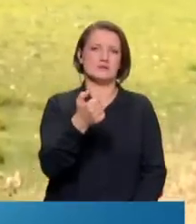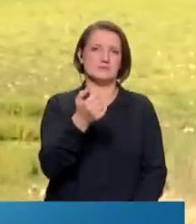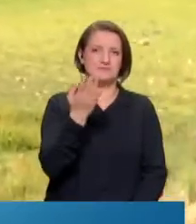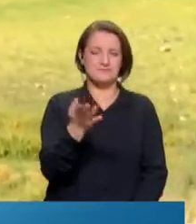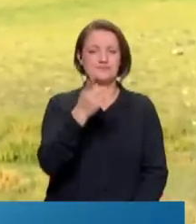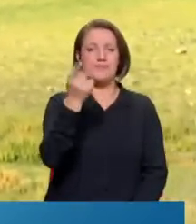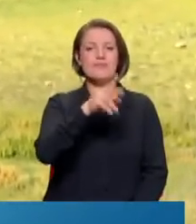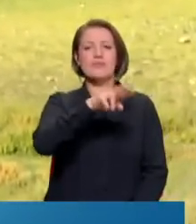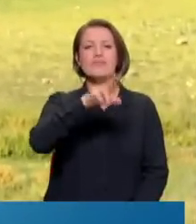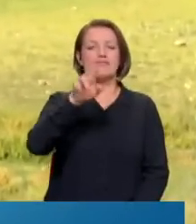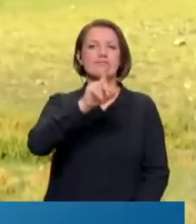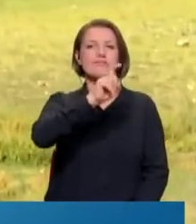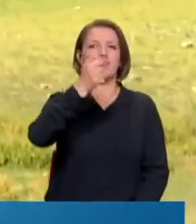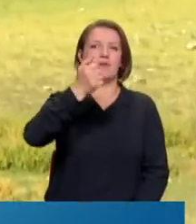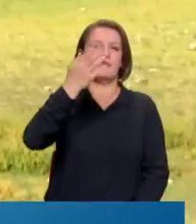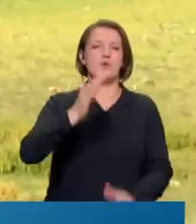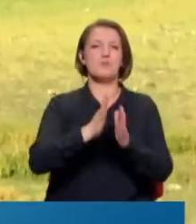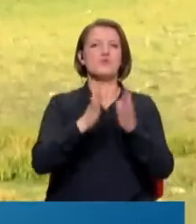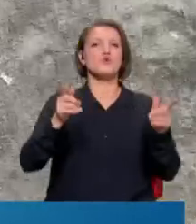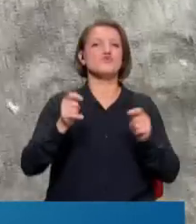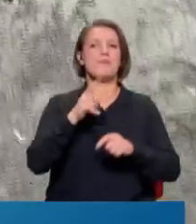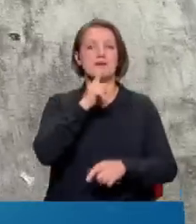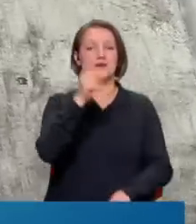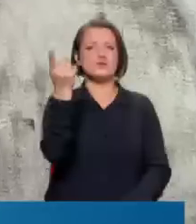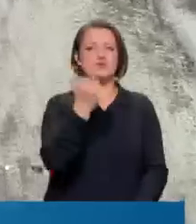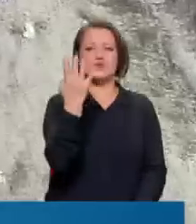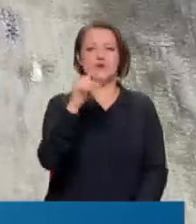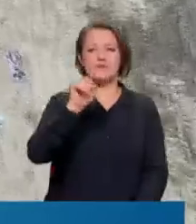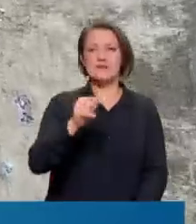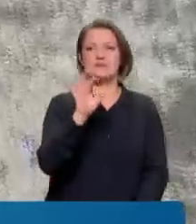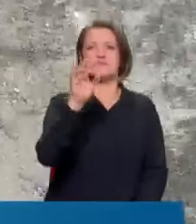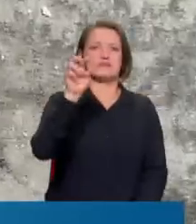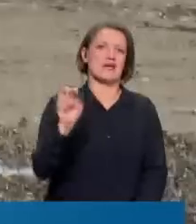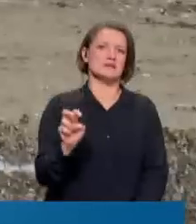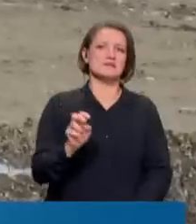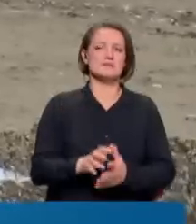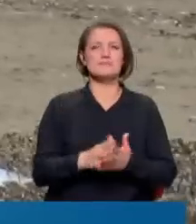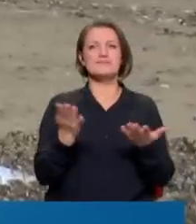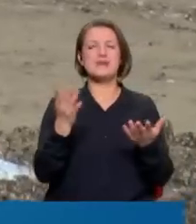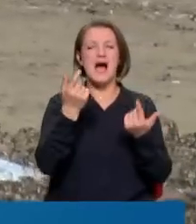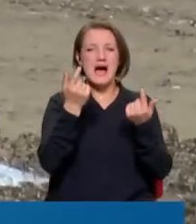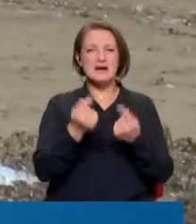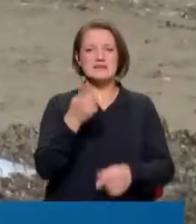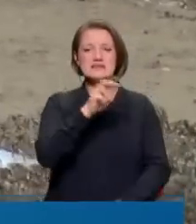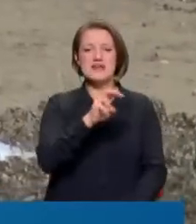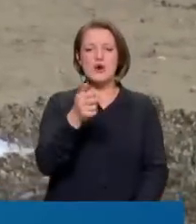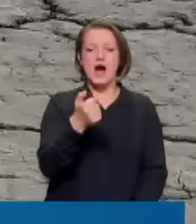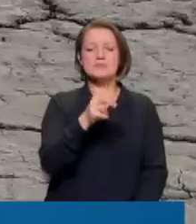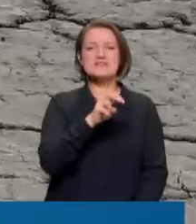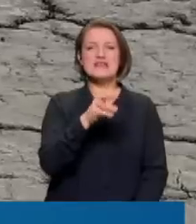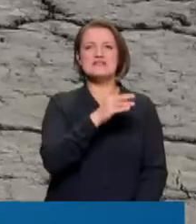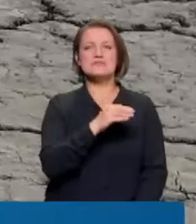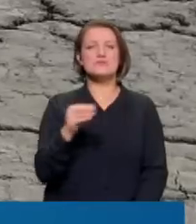% 2,96 Büyükçekmece'de % 4,0 zami 868